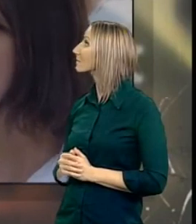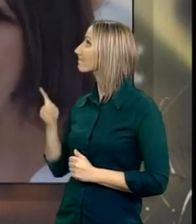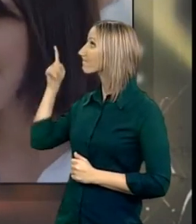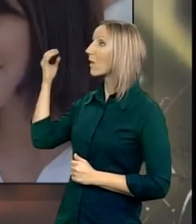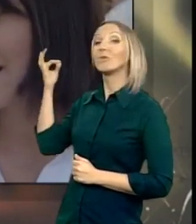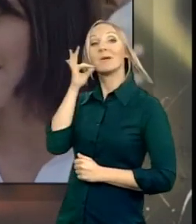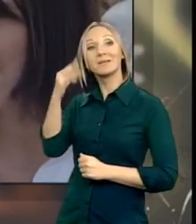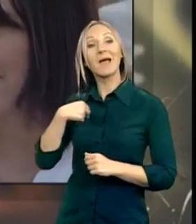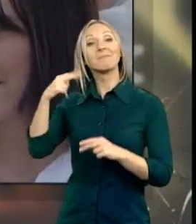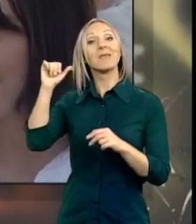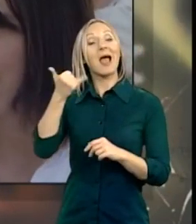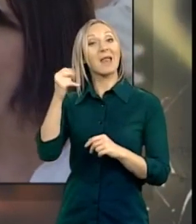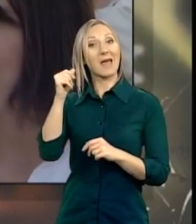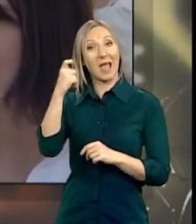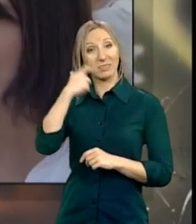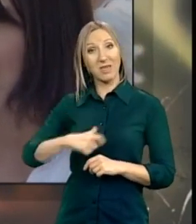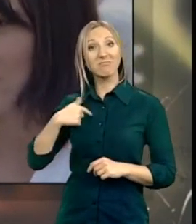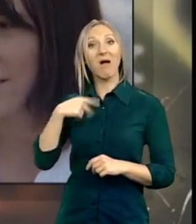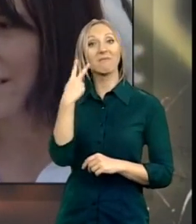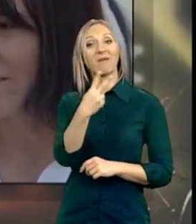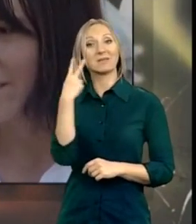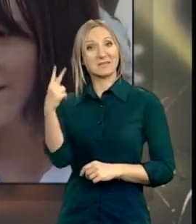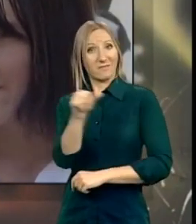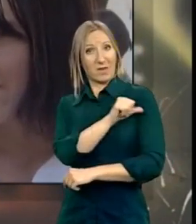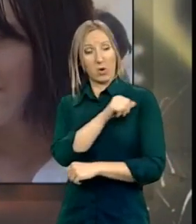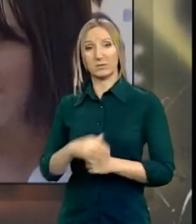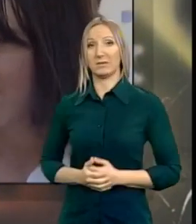Dobar dan, zovem se Jelena Harita, imam 22 godine.